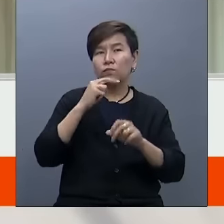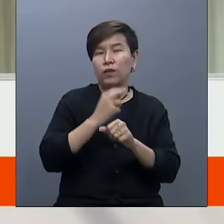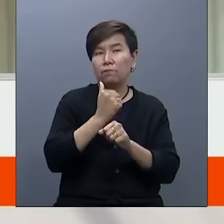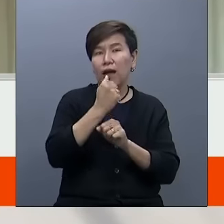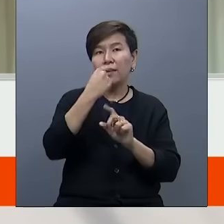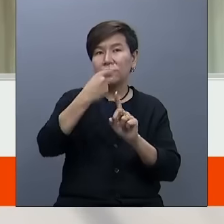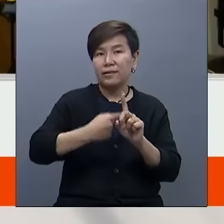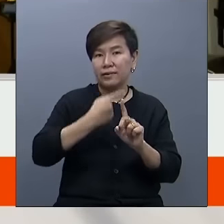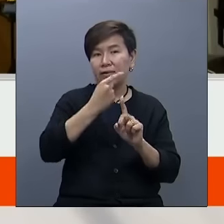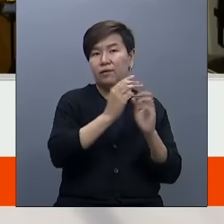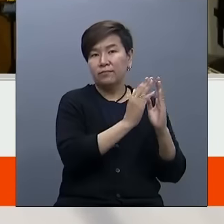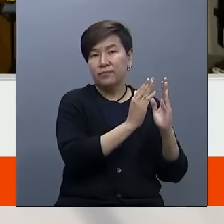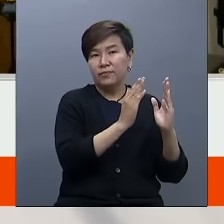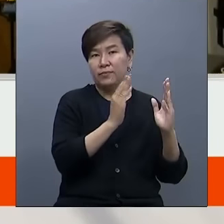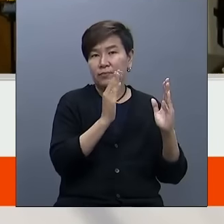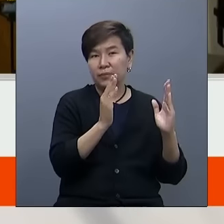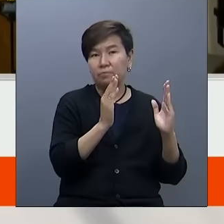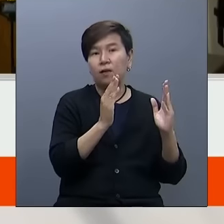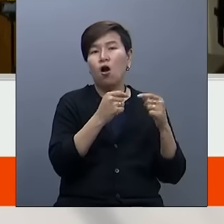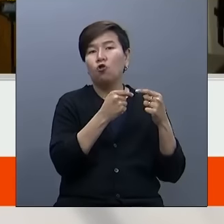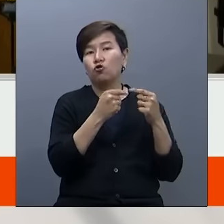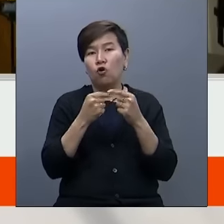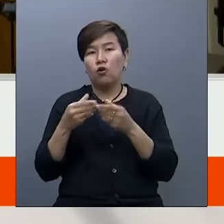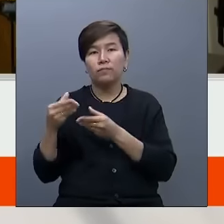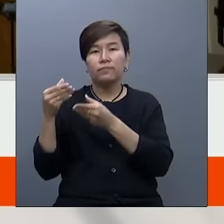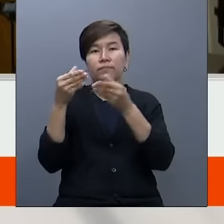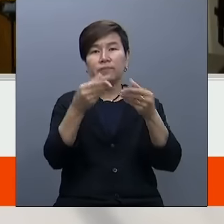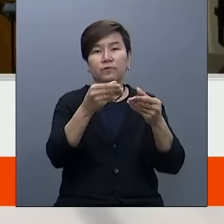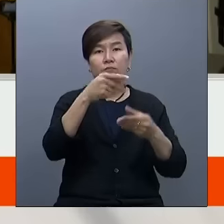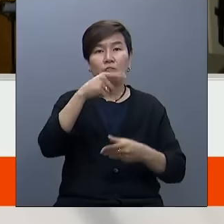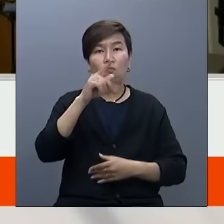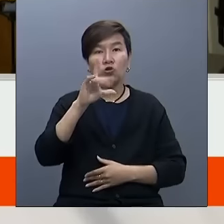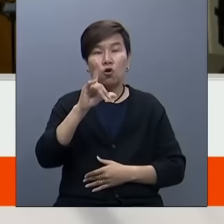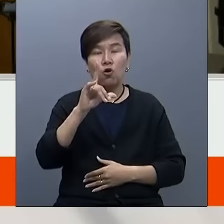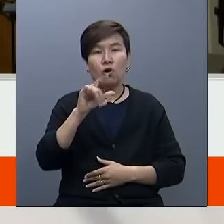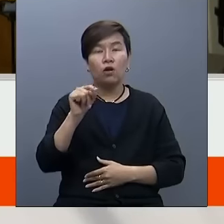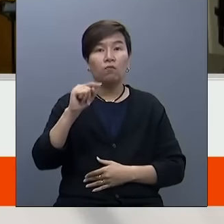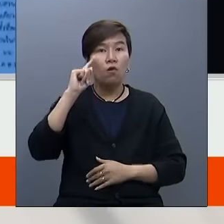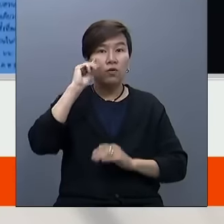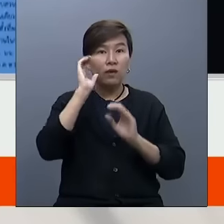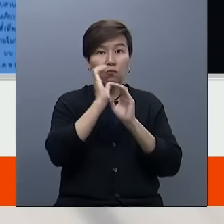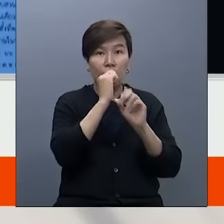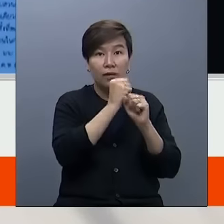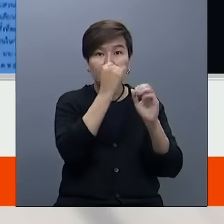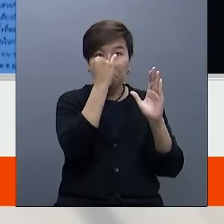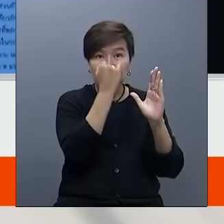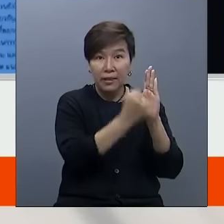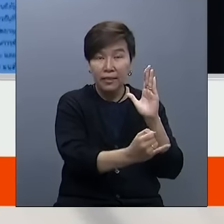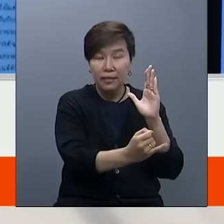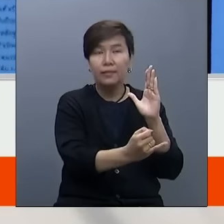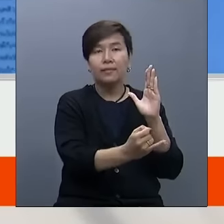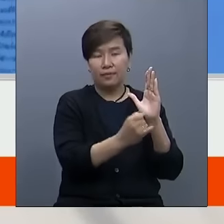องส่งปปช.อันนี้เป็นคดีเกี่ยวกับเจ้าพนักงานทำผิดก่อนนะครับ ค ่ ะ แต่ถ้าเกิดว่าเป็นคดีที่ไม่เกี่ยวกับเจ้าพนักงานทำผิด